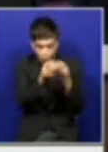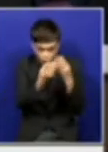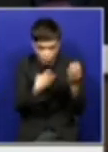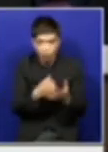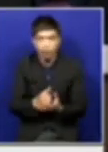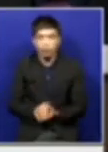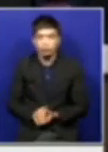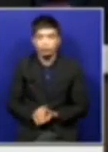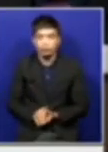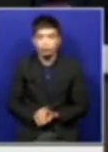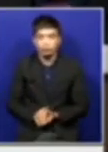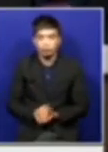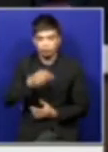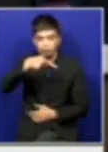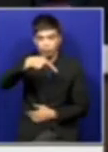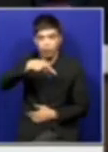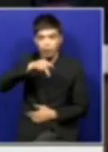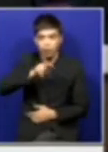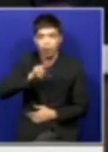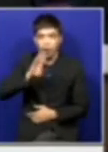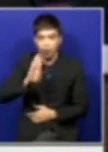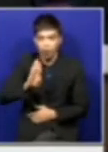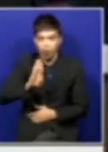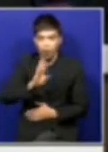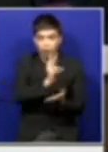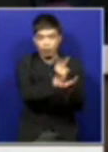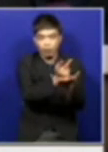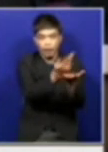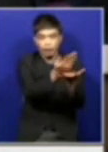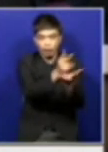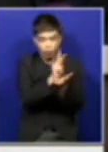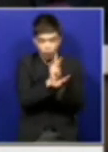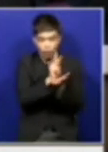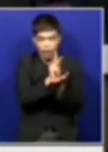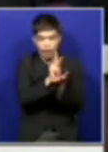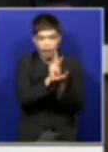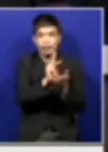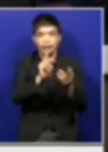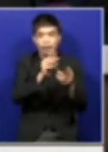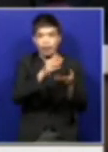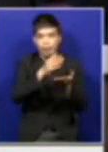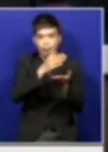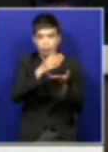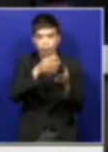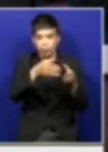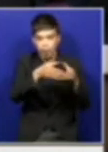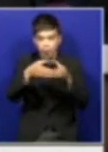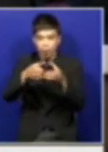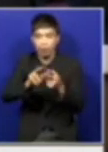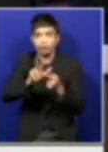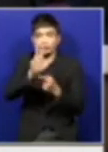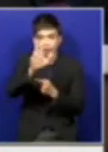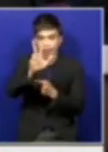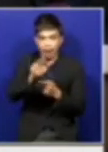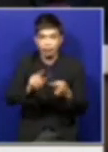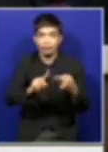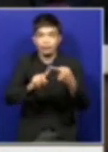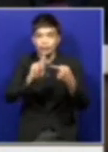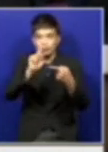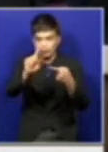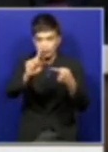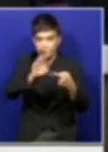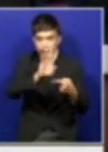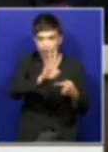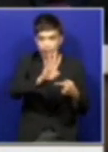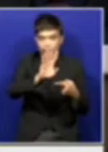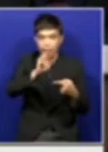พระราชกำหนดฉบับนี้แยกเป็น3ส่วน 1. การแก้ไขระบาดโควิดใช้เงิน